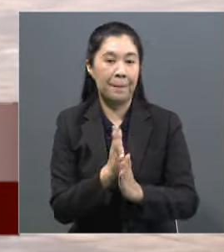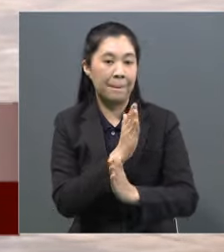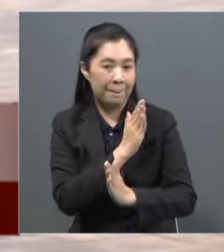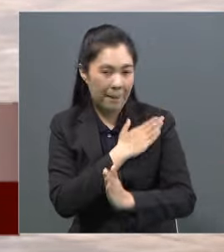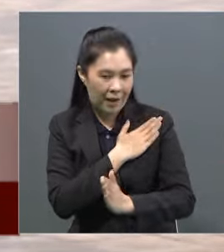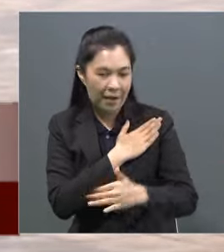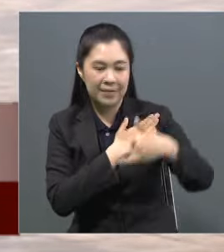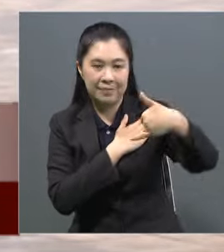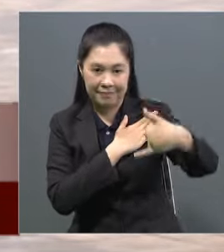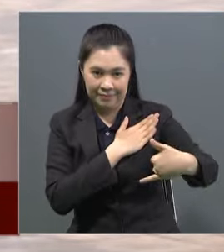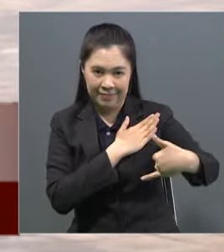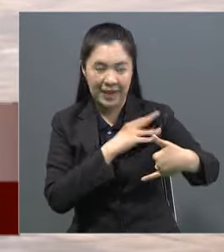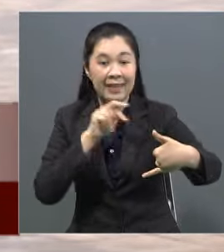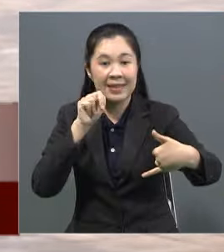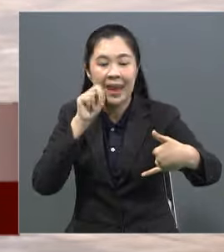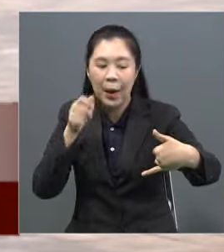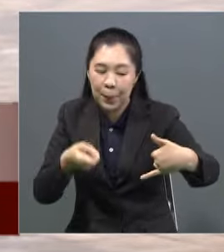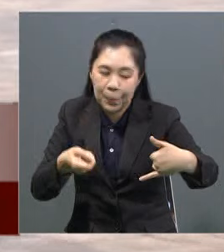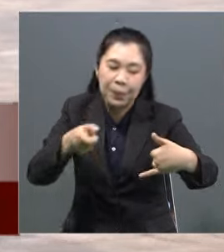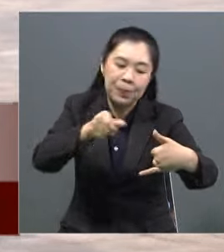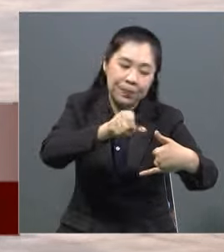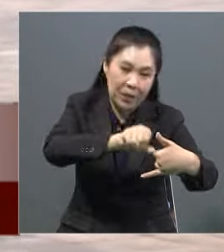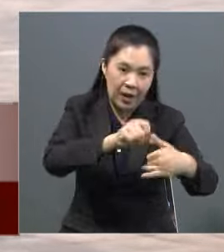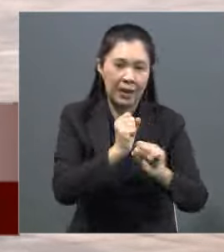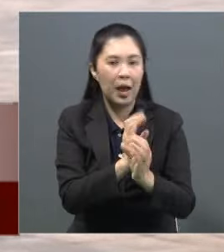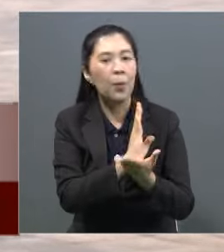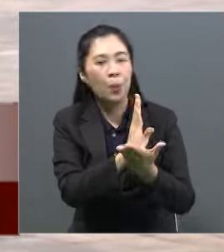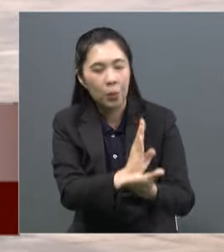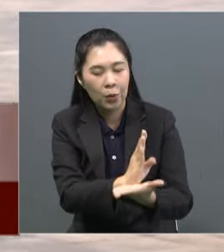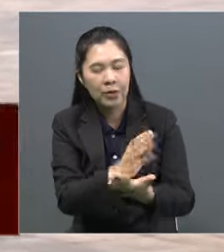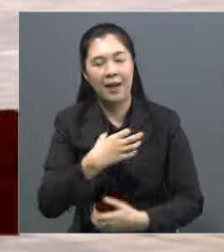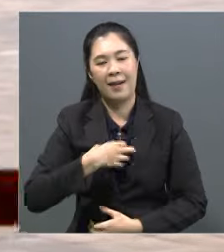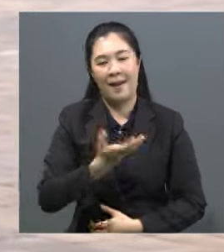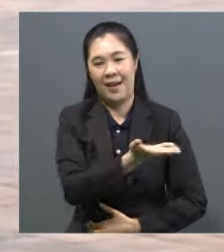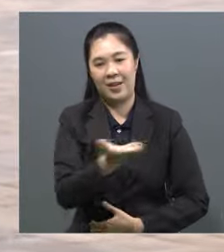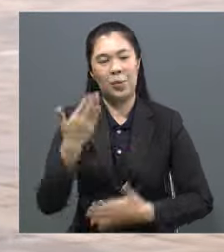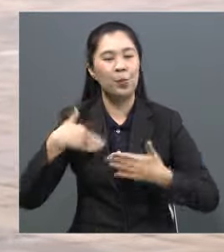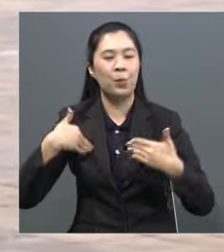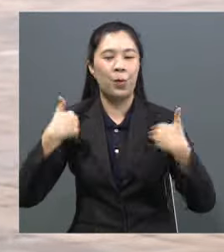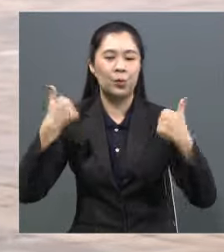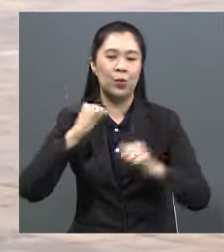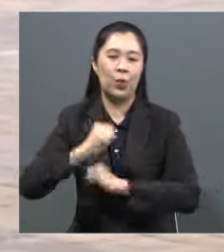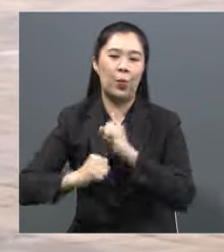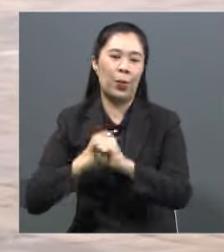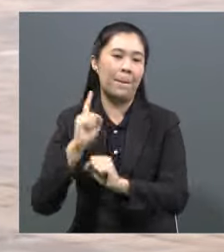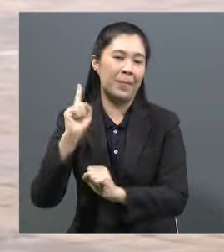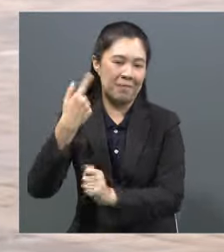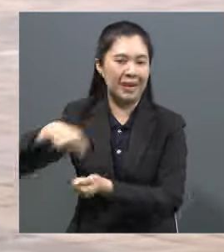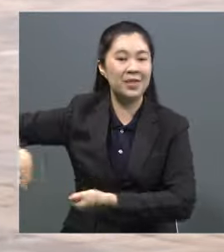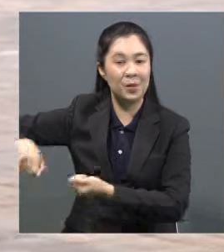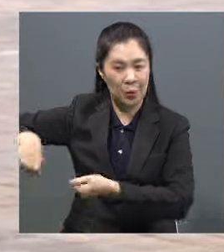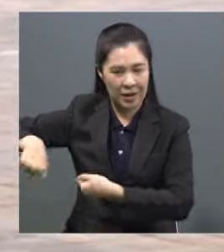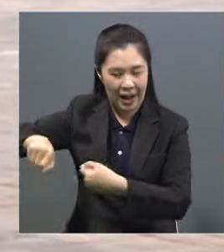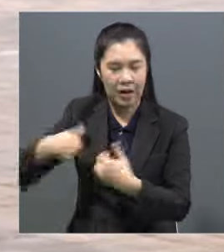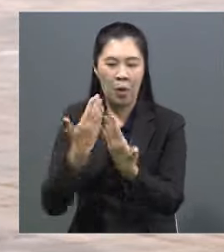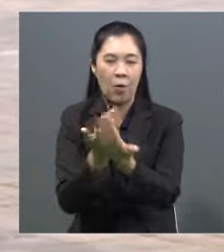จัดให้ส่งน้ำพระทำบุญตักบาตรนะคะอยากให้ทุกคนนะมีความสุขในวันขึ้นปีใหม่นะคะเชิญครอบครัวไป